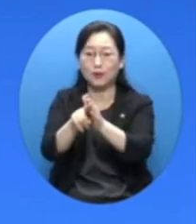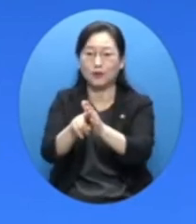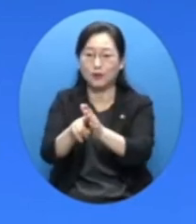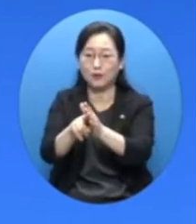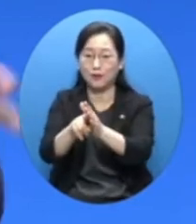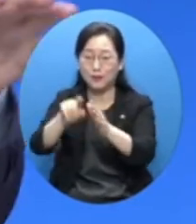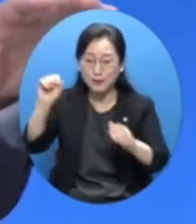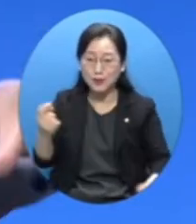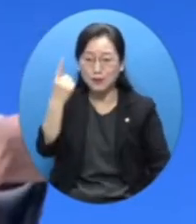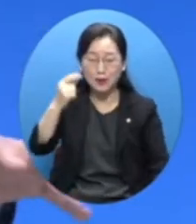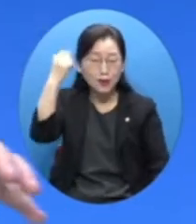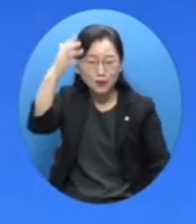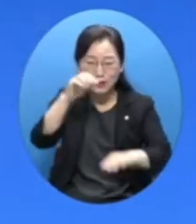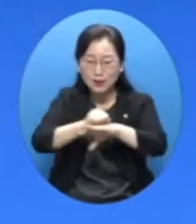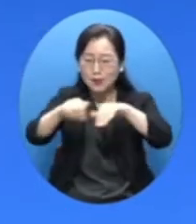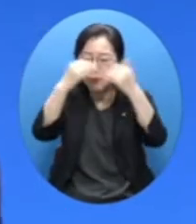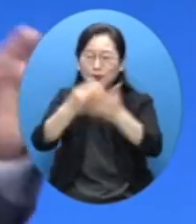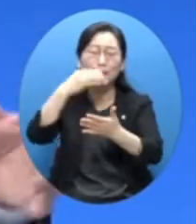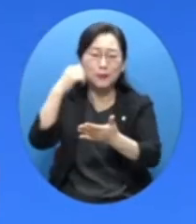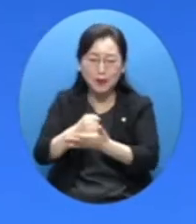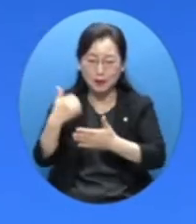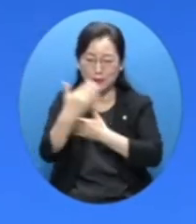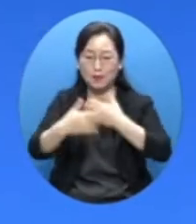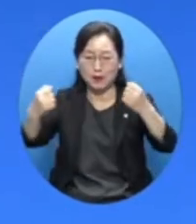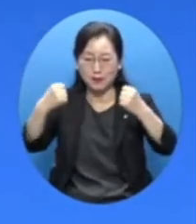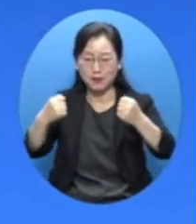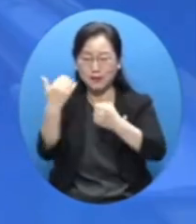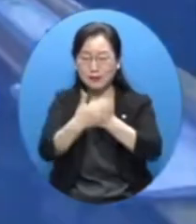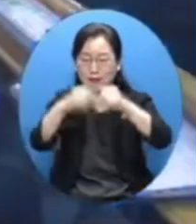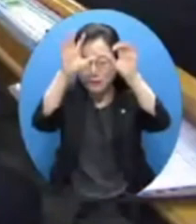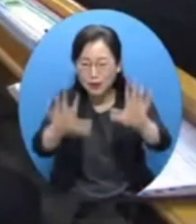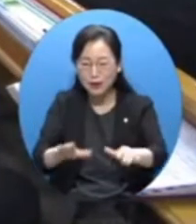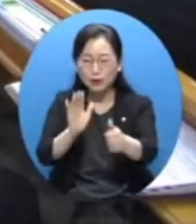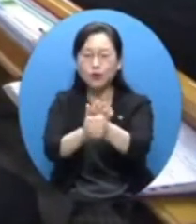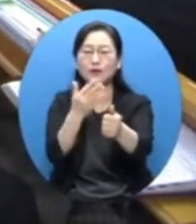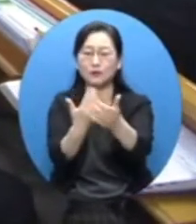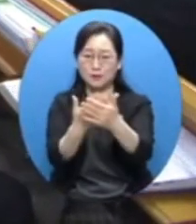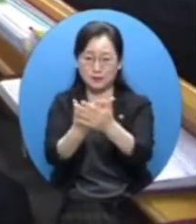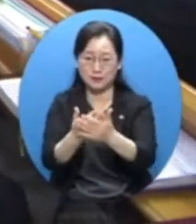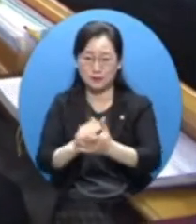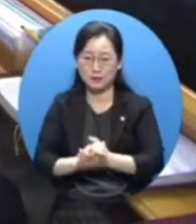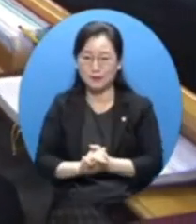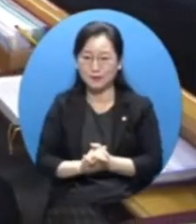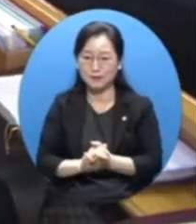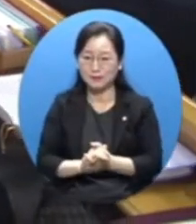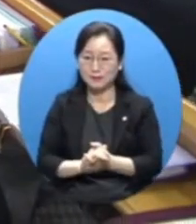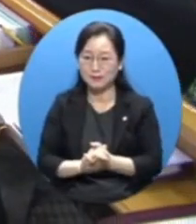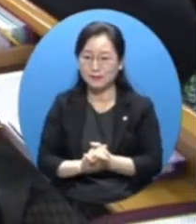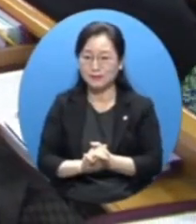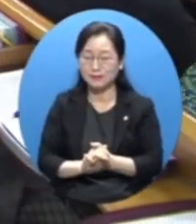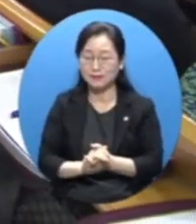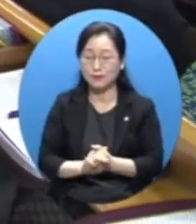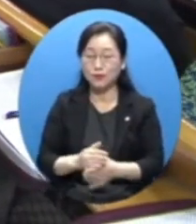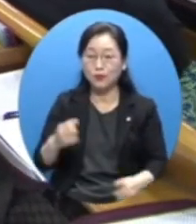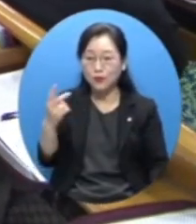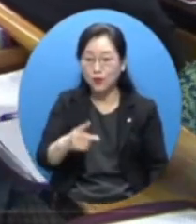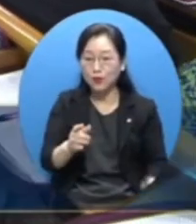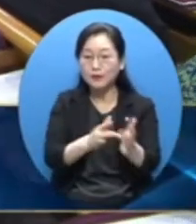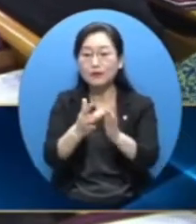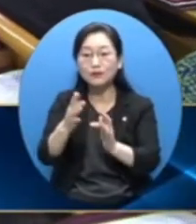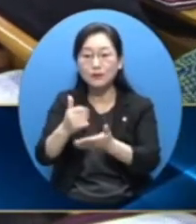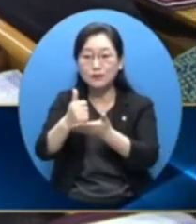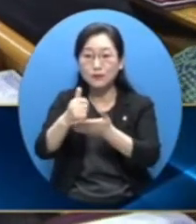말미암아 영원히 강건하게 되는 은혜가 임하게 하여 주시옵소서 나가서 예수님은